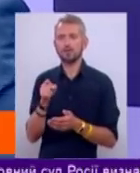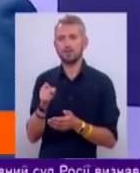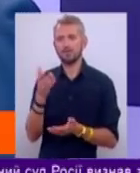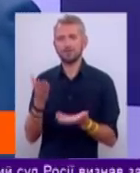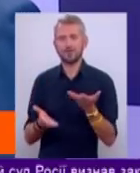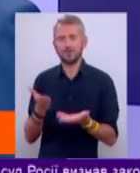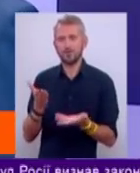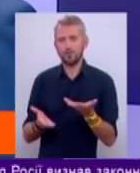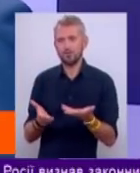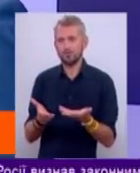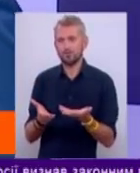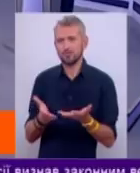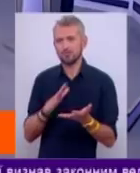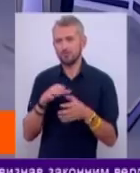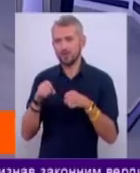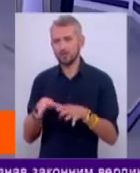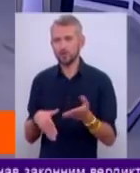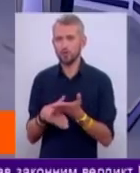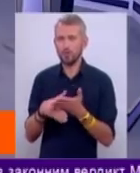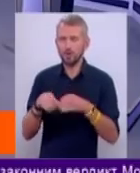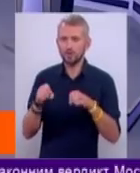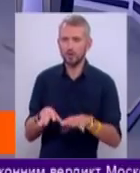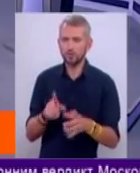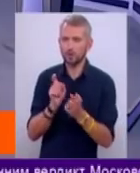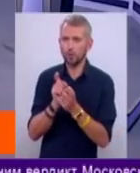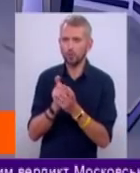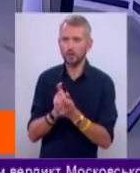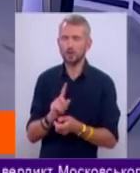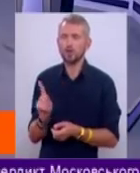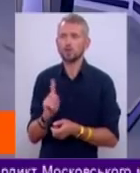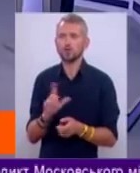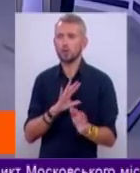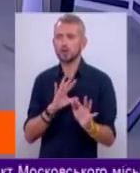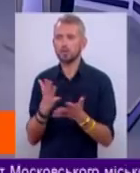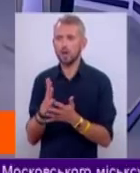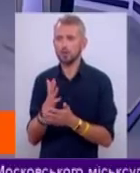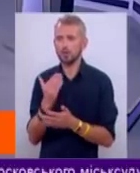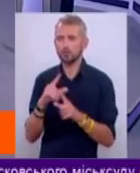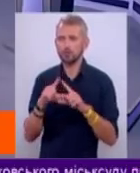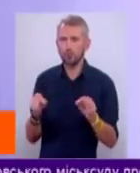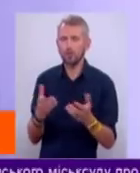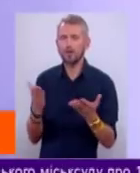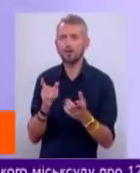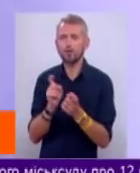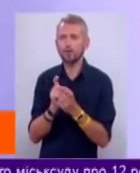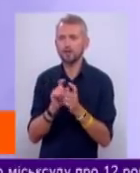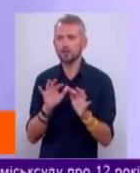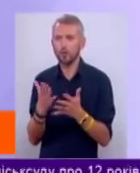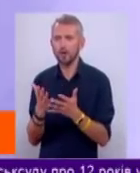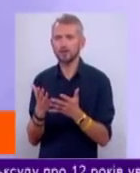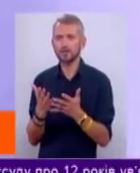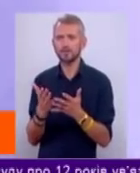можливо, вирішувати, допомагати у вирішенні певних конфліктів, що траплялося в школі? Які такі конфліктні ситуації